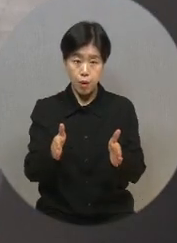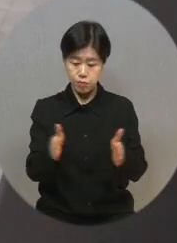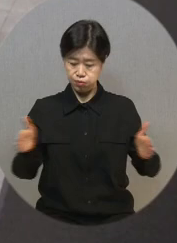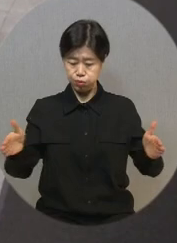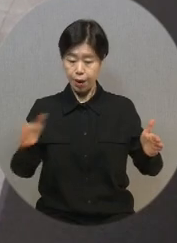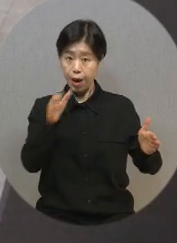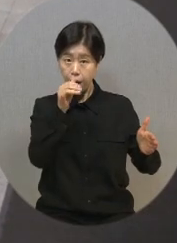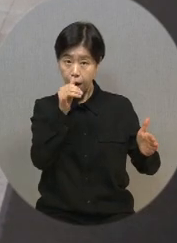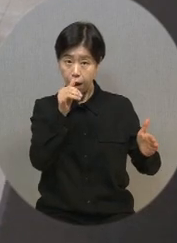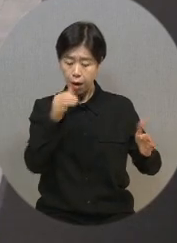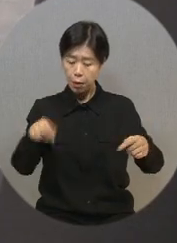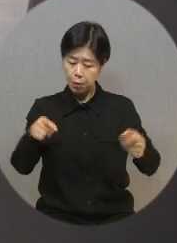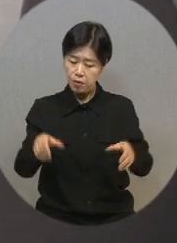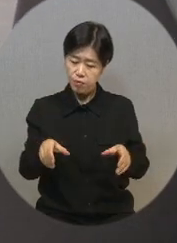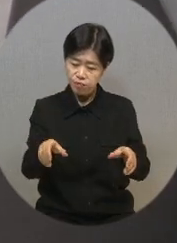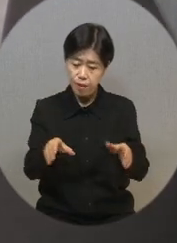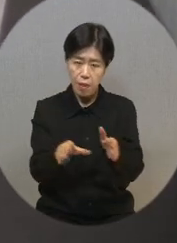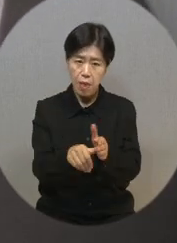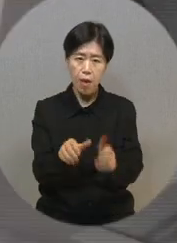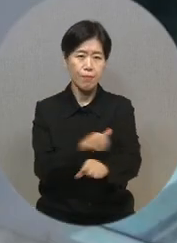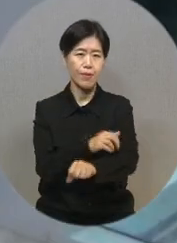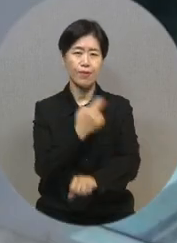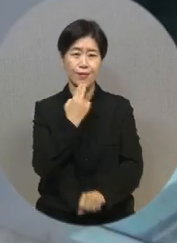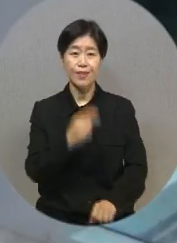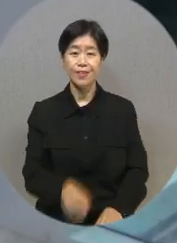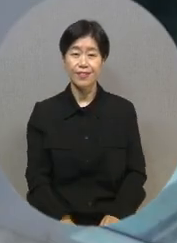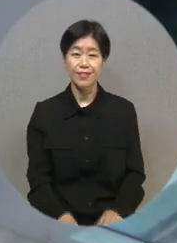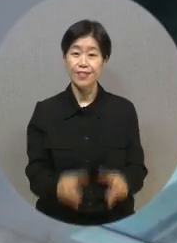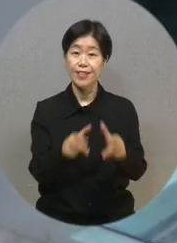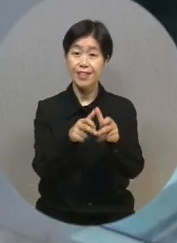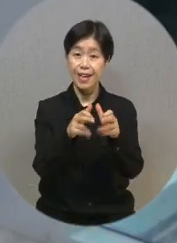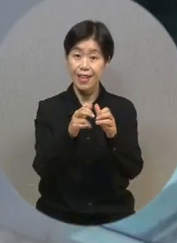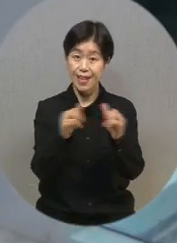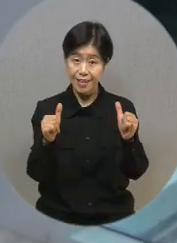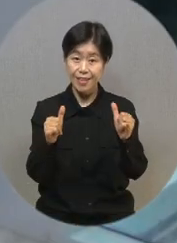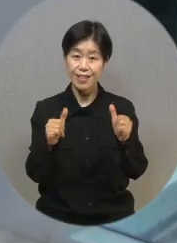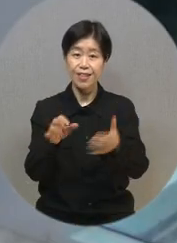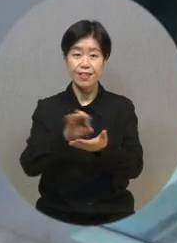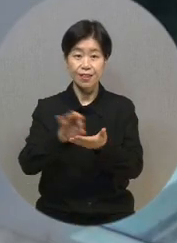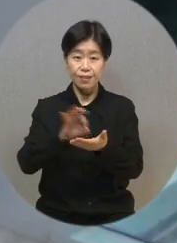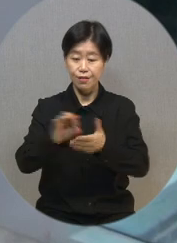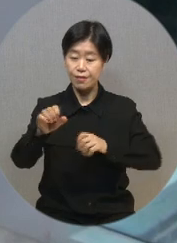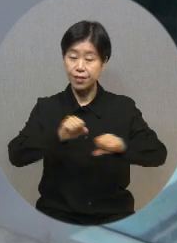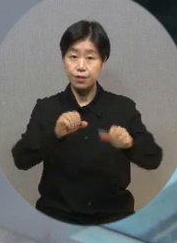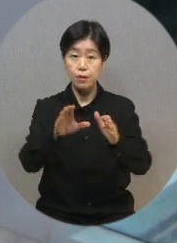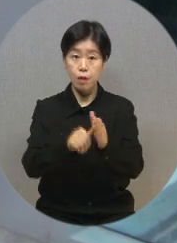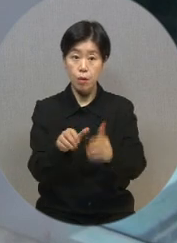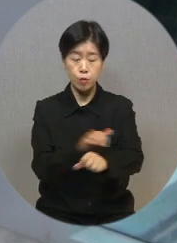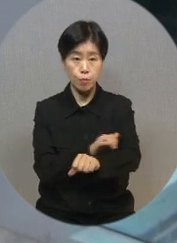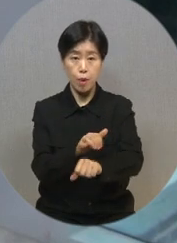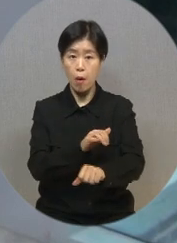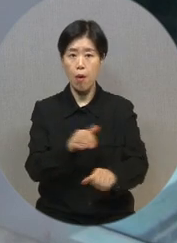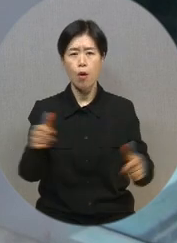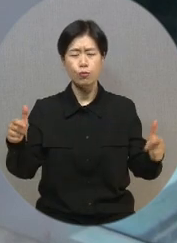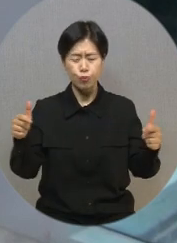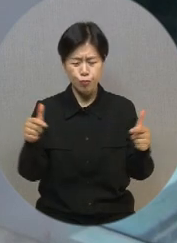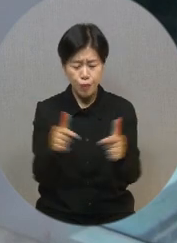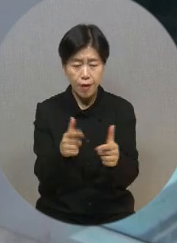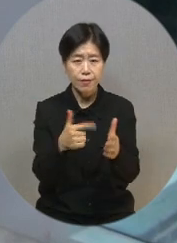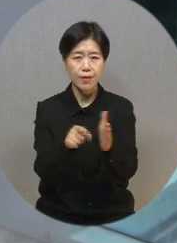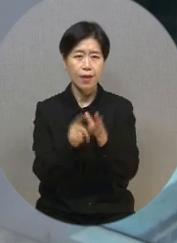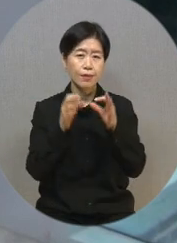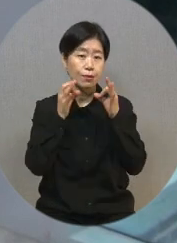불편함을 최소화했음이 한눈에 보입니다. 장애인의 이용과 활동에 불편함을 최소화하려는